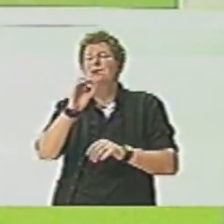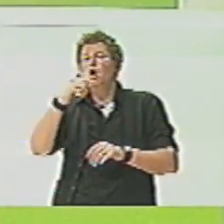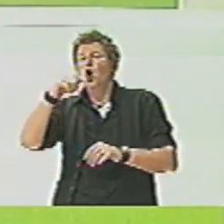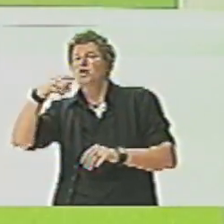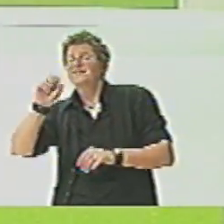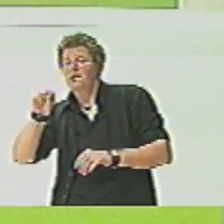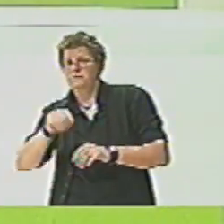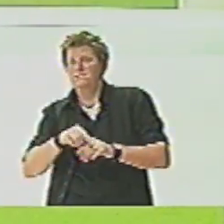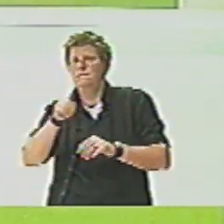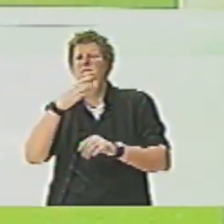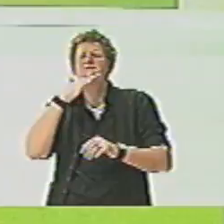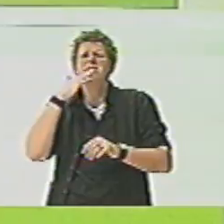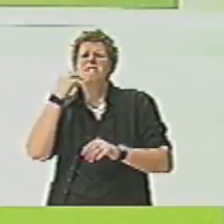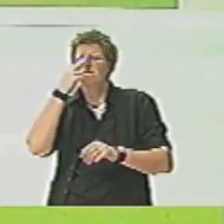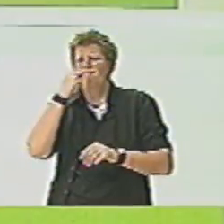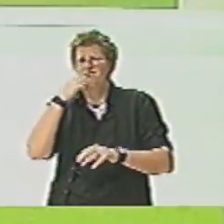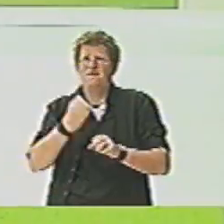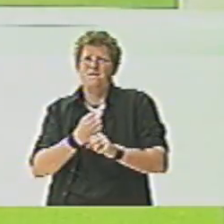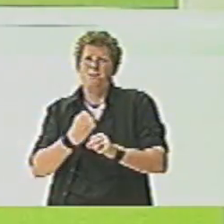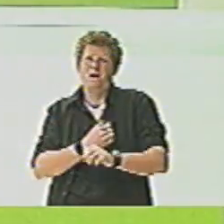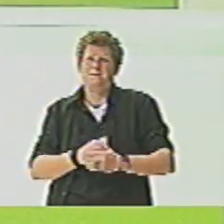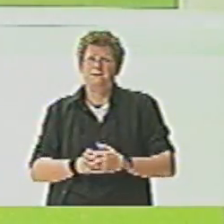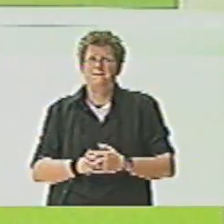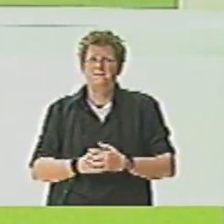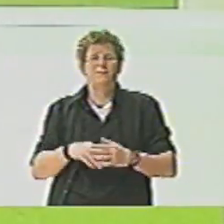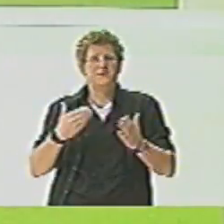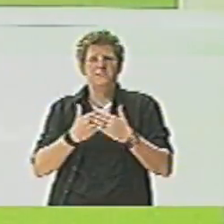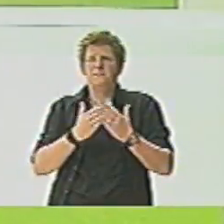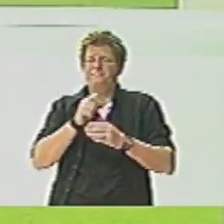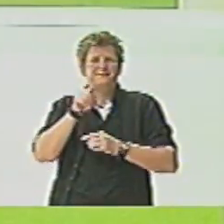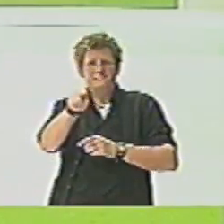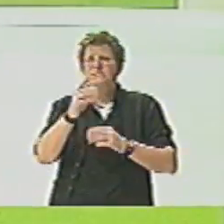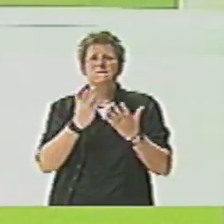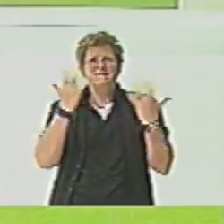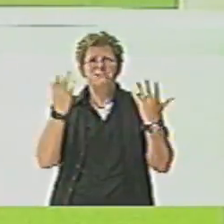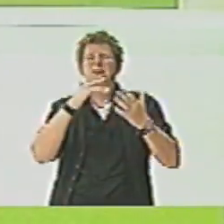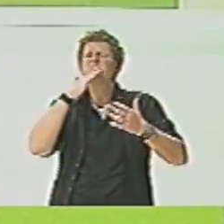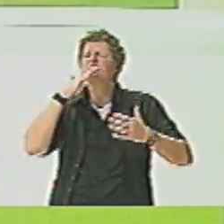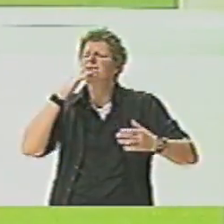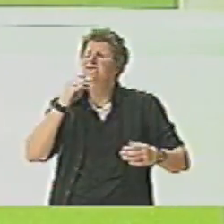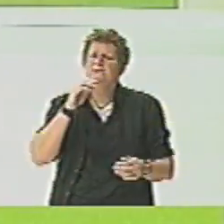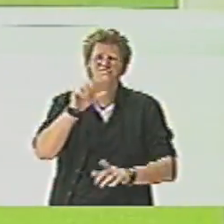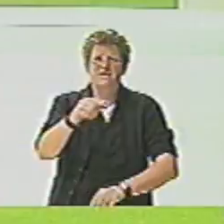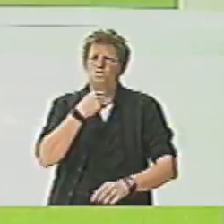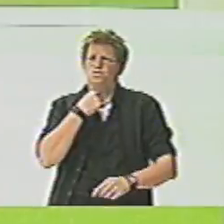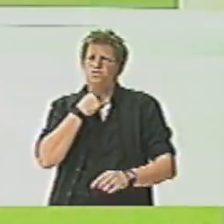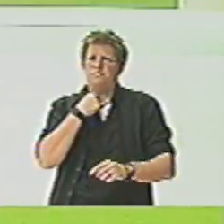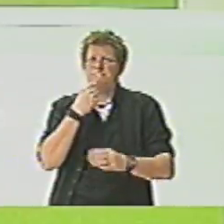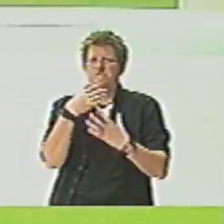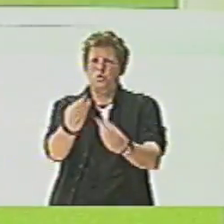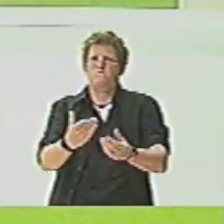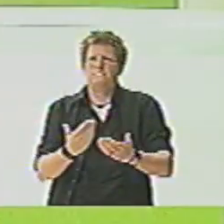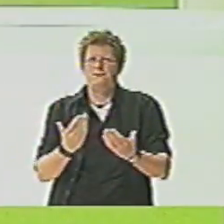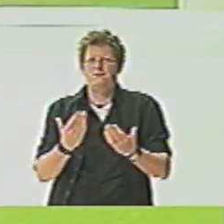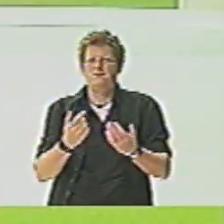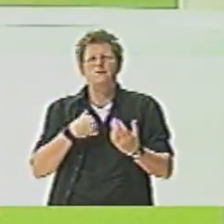ein historisches Tief in NRW gesteuert sind. Also eine echte strategische Herausforderung lag für uns in